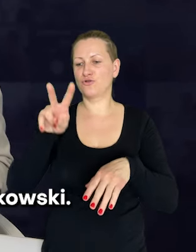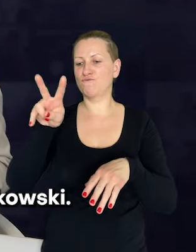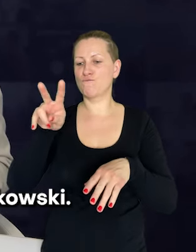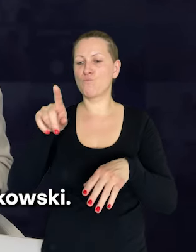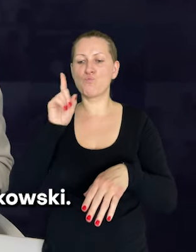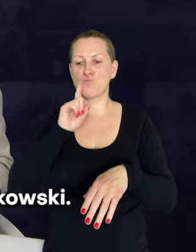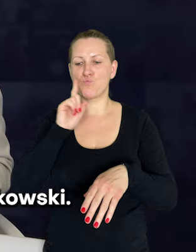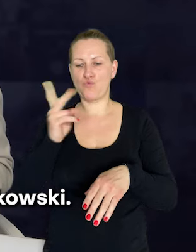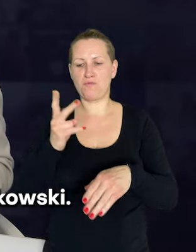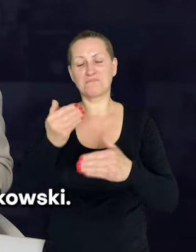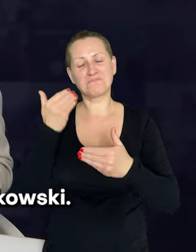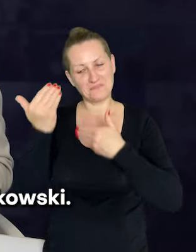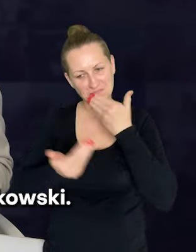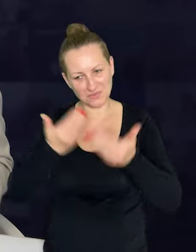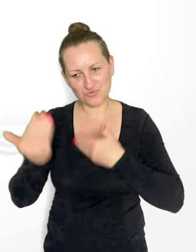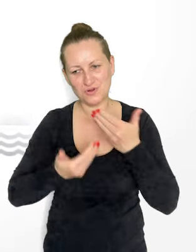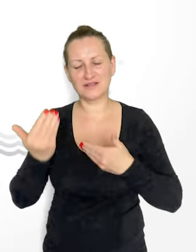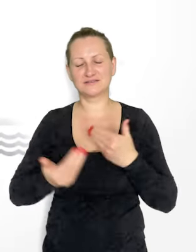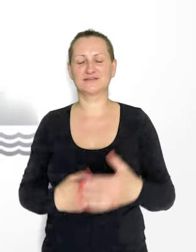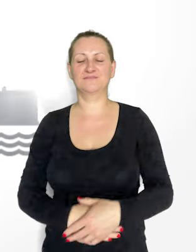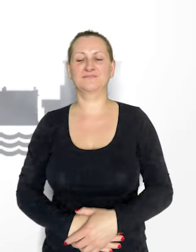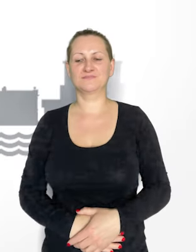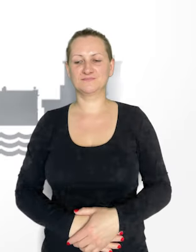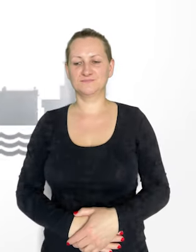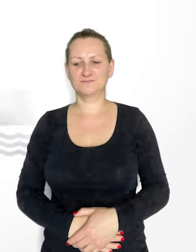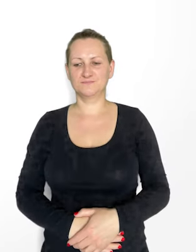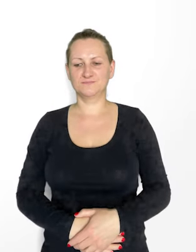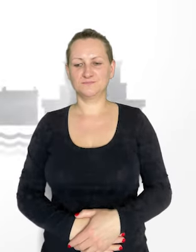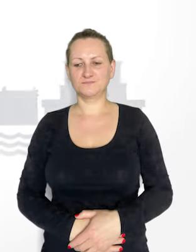i Filip Laskowski. Gratulujemy!